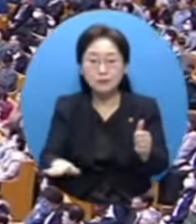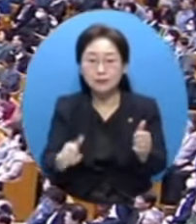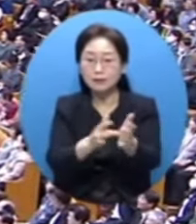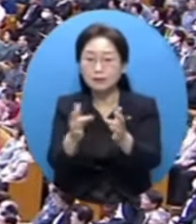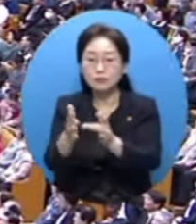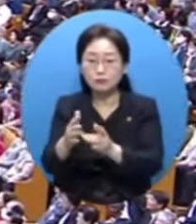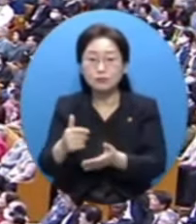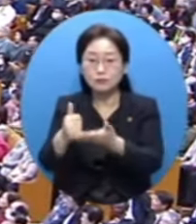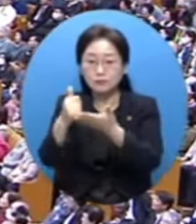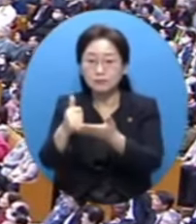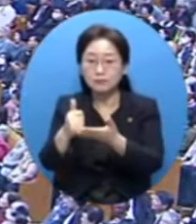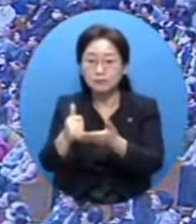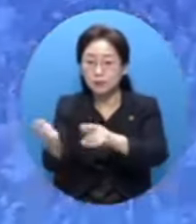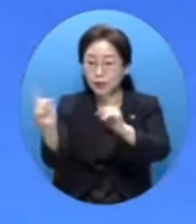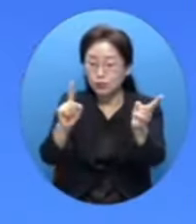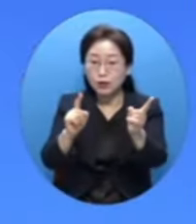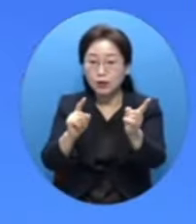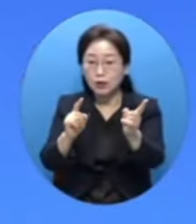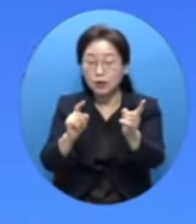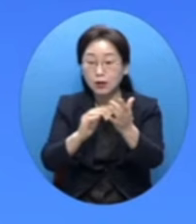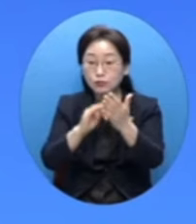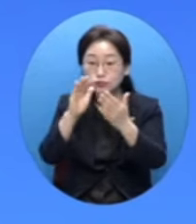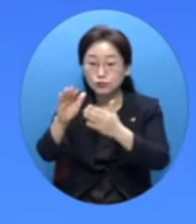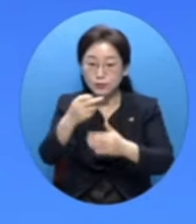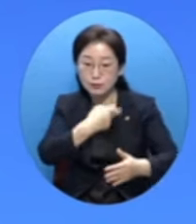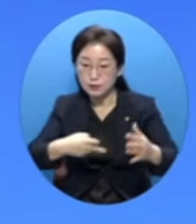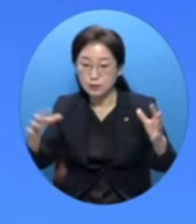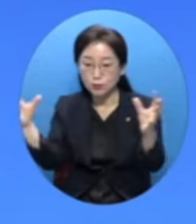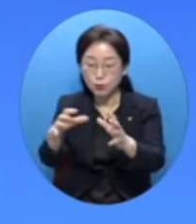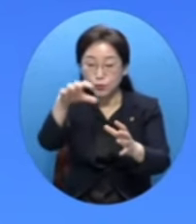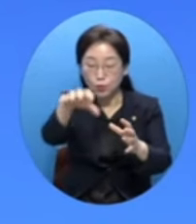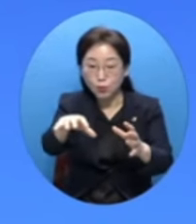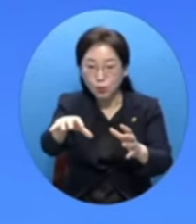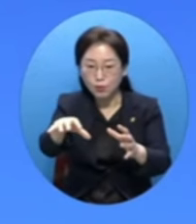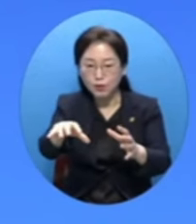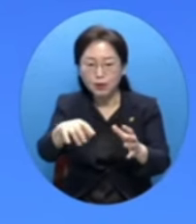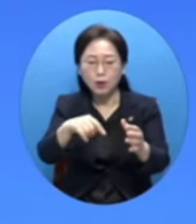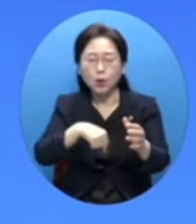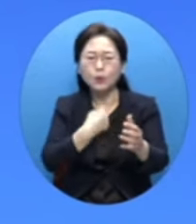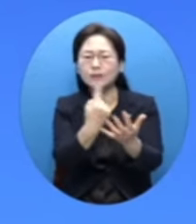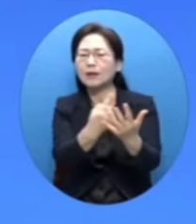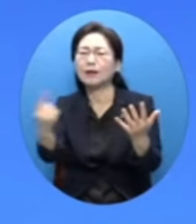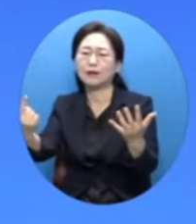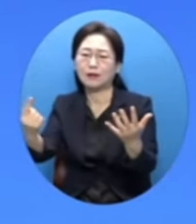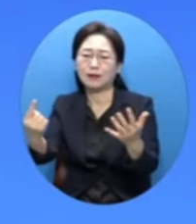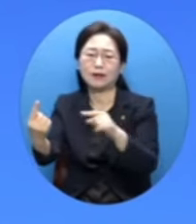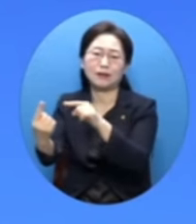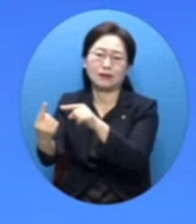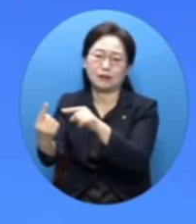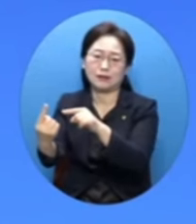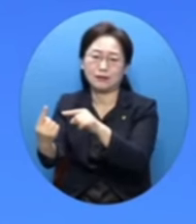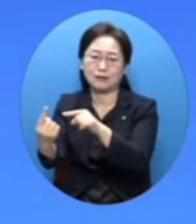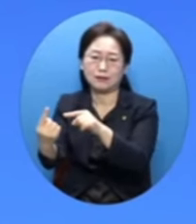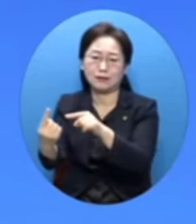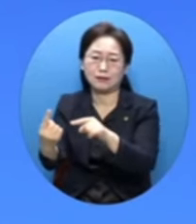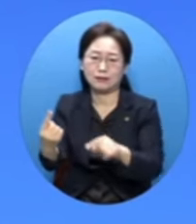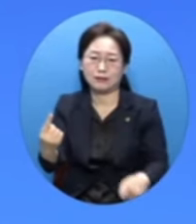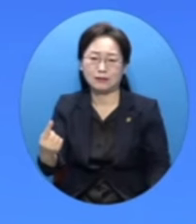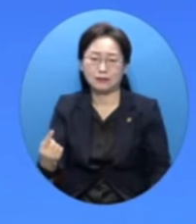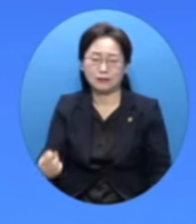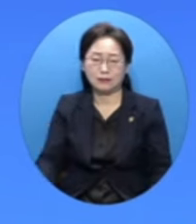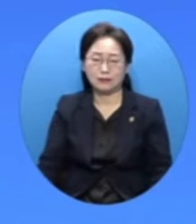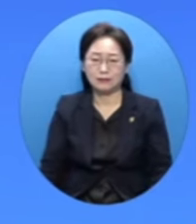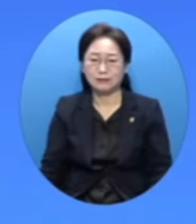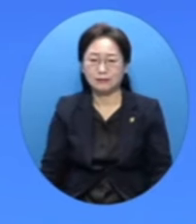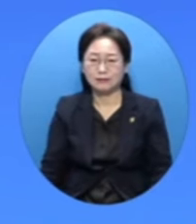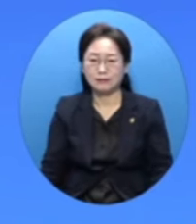예수님이 부활해서 제자를 만날 때 그 자리에 없었습니다. 유일하게 이 도마만 자리를 지키지 않았던